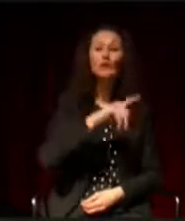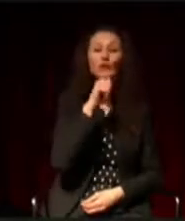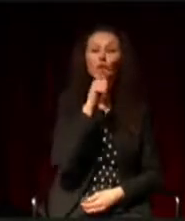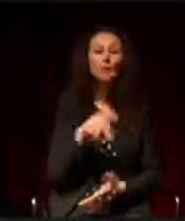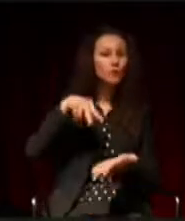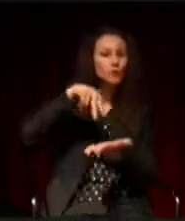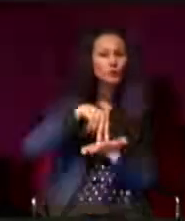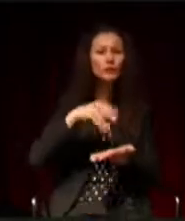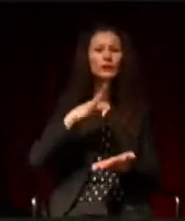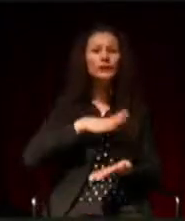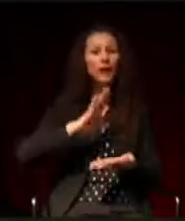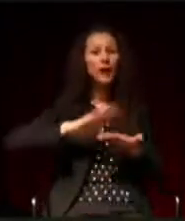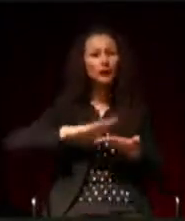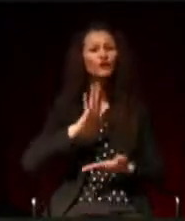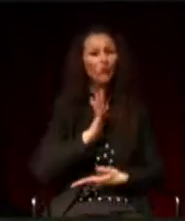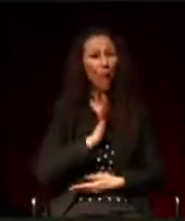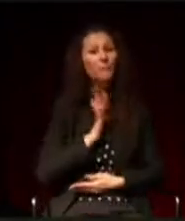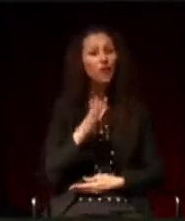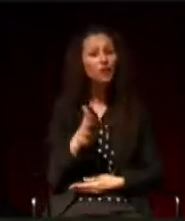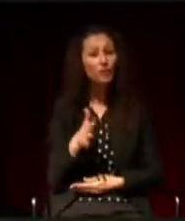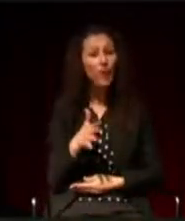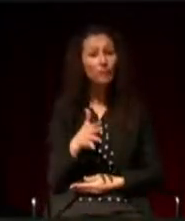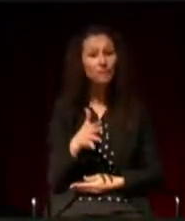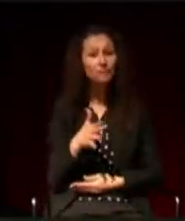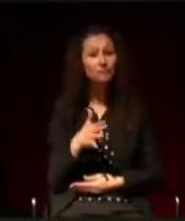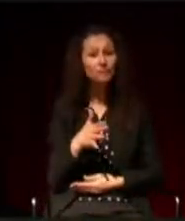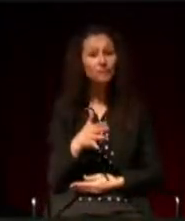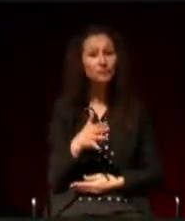almak isteyen arkadaşım var mı acaba?